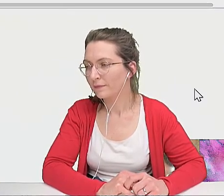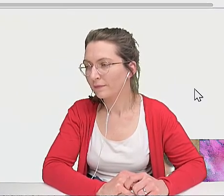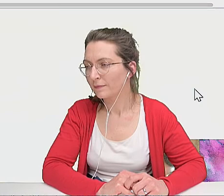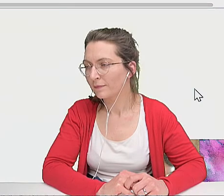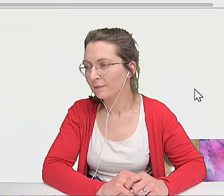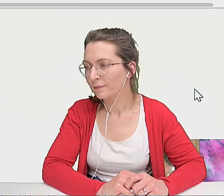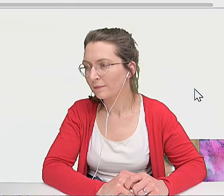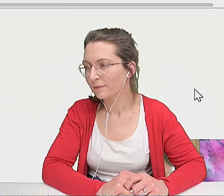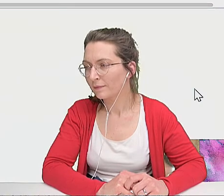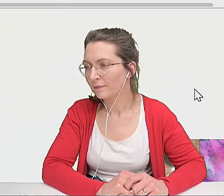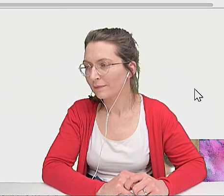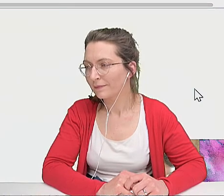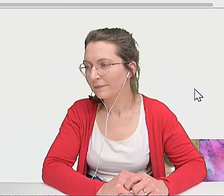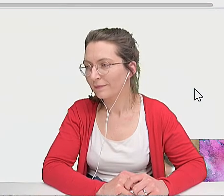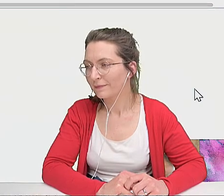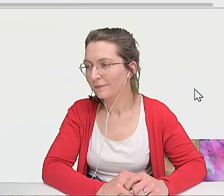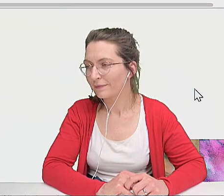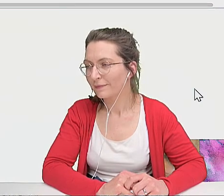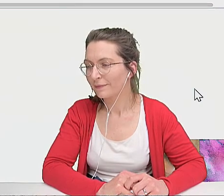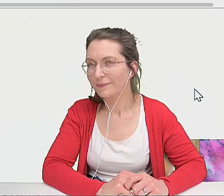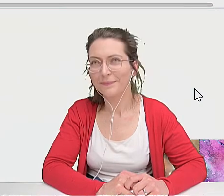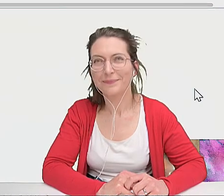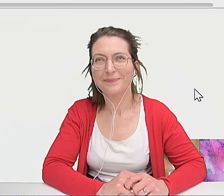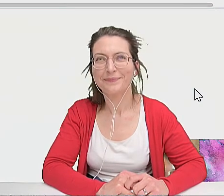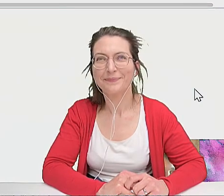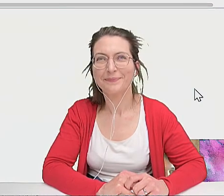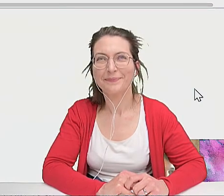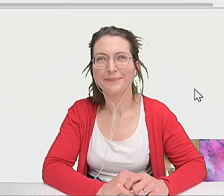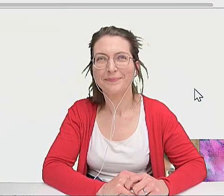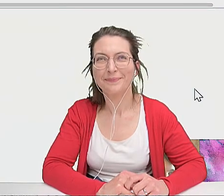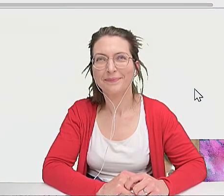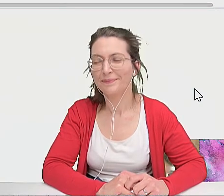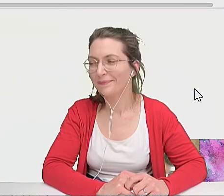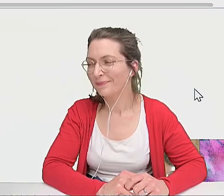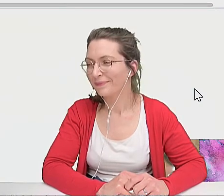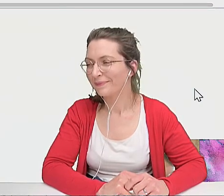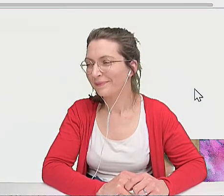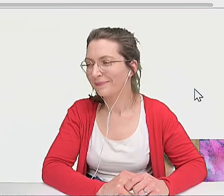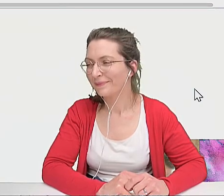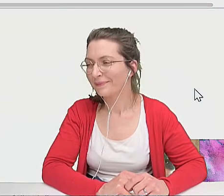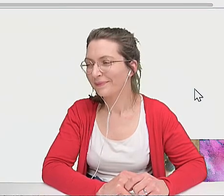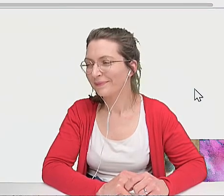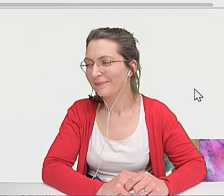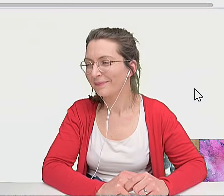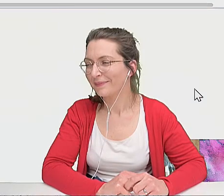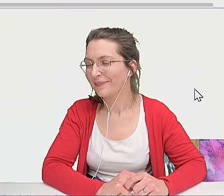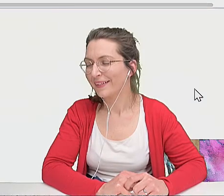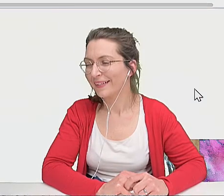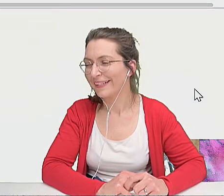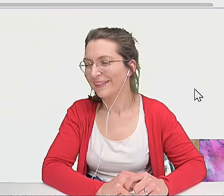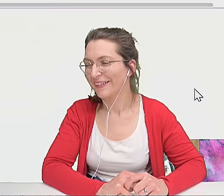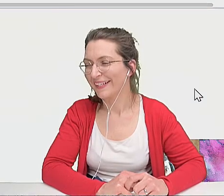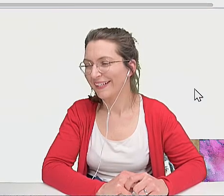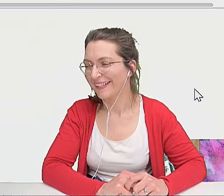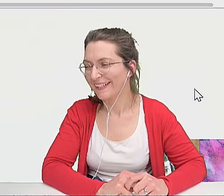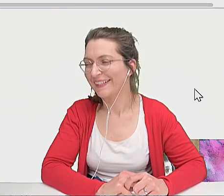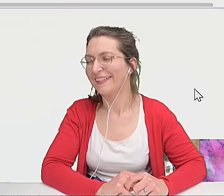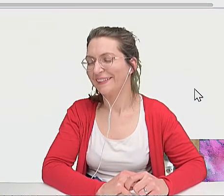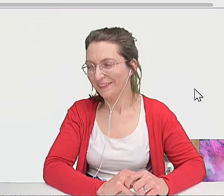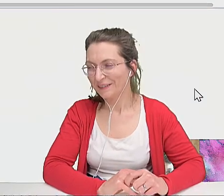gibt noch eine kleine fiese Gemeinheit von uns hier. Es gibt ein Bausteinlimit. Man darf nur bestimmt viele Bausteine verwenden. Ah,